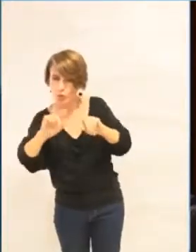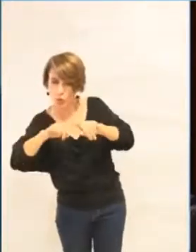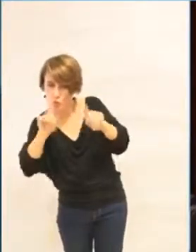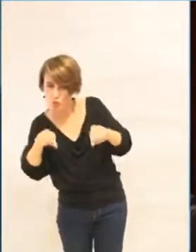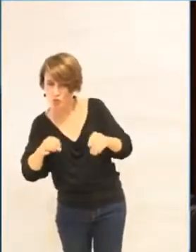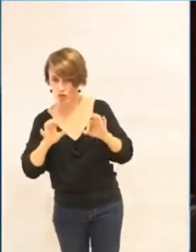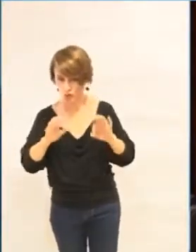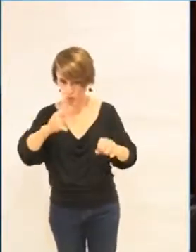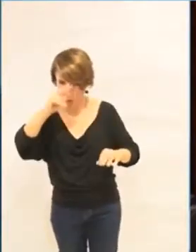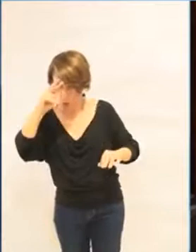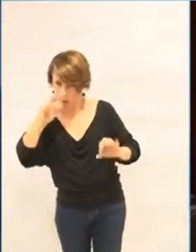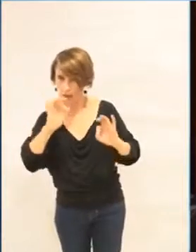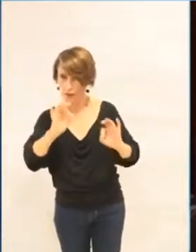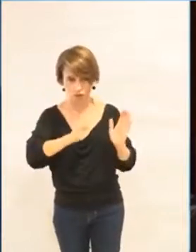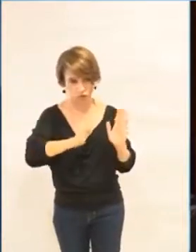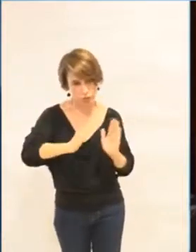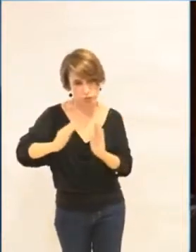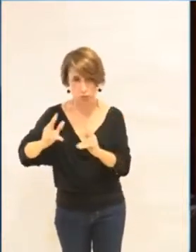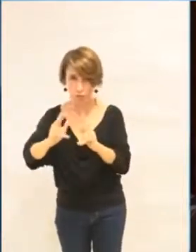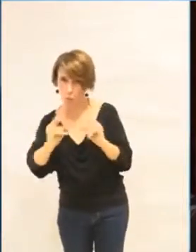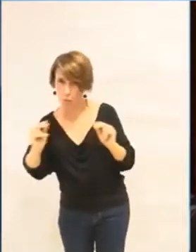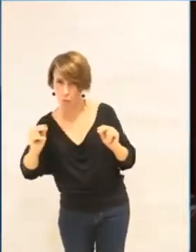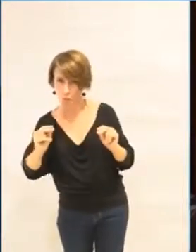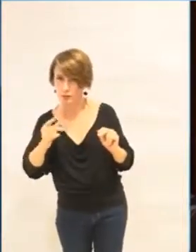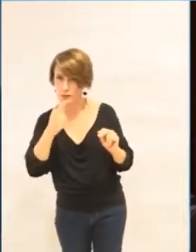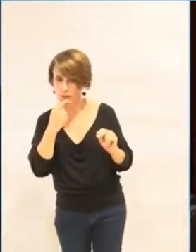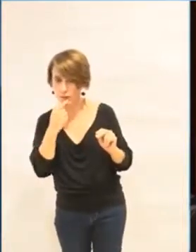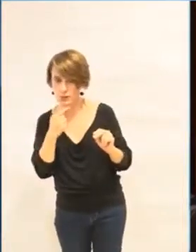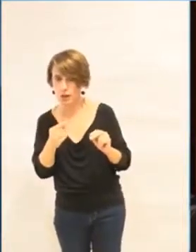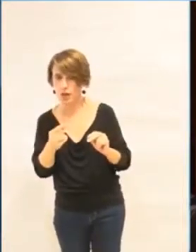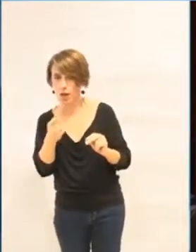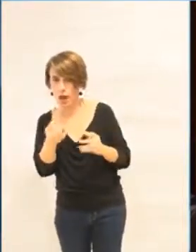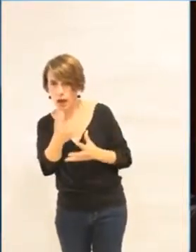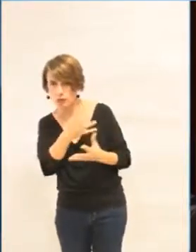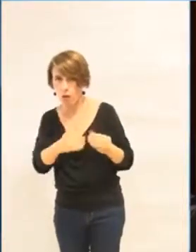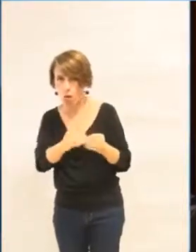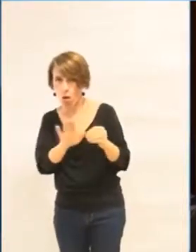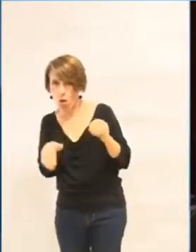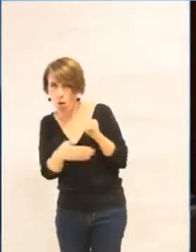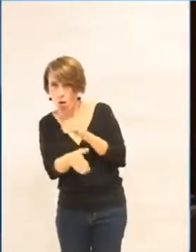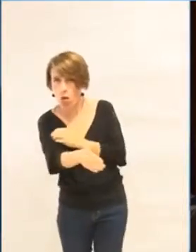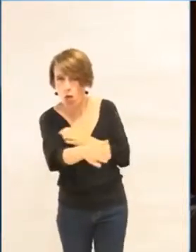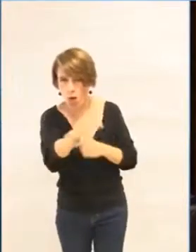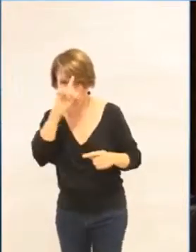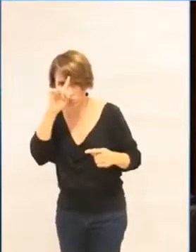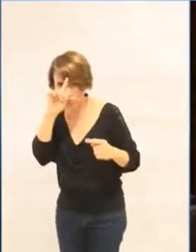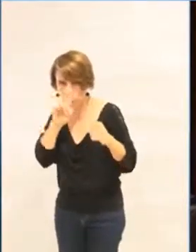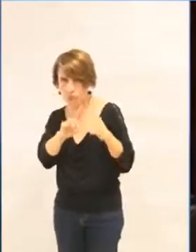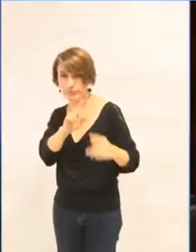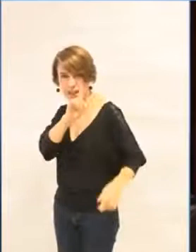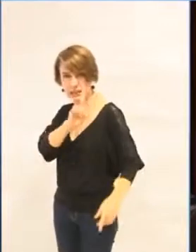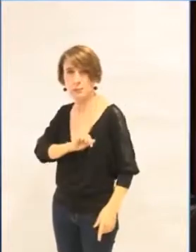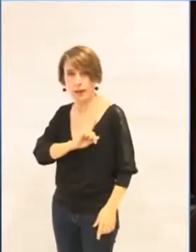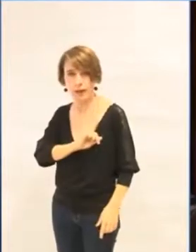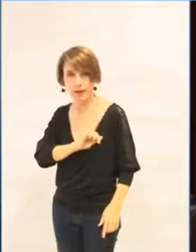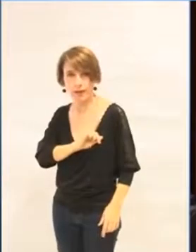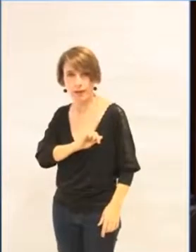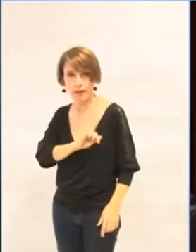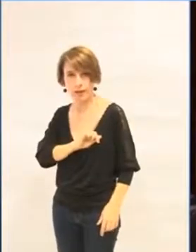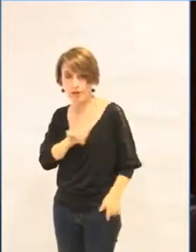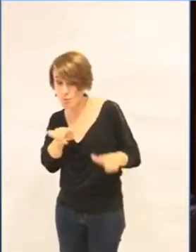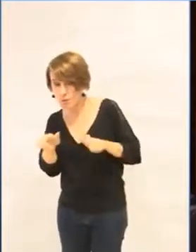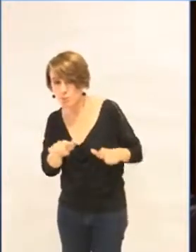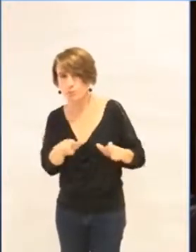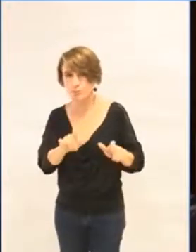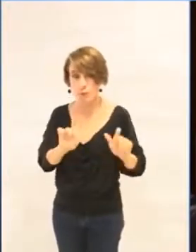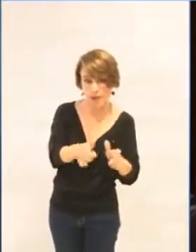territoriale, c'est-à-dire l'absence d'intention de fausser les grandes lignes de l'équilibre du budget. Elle note,